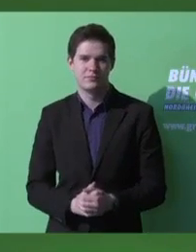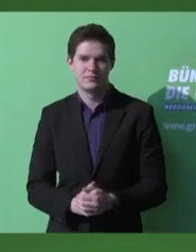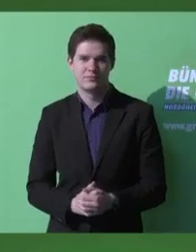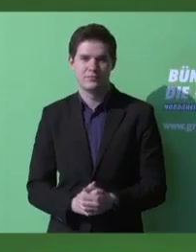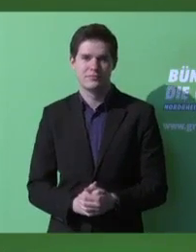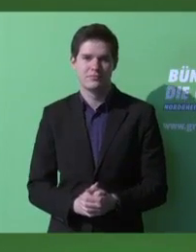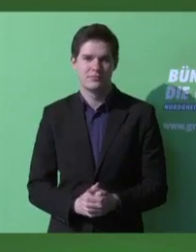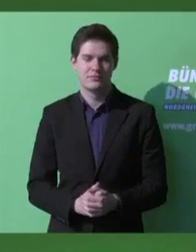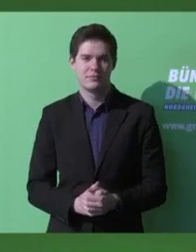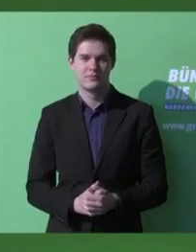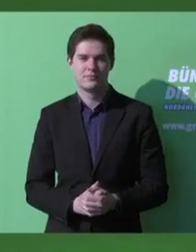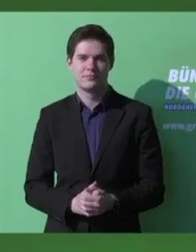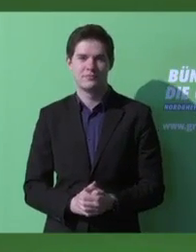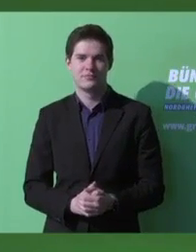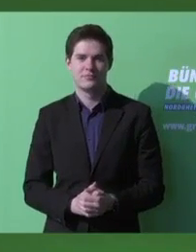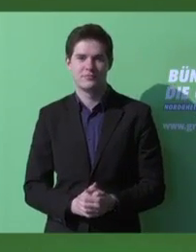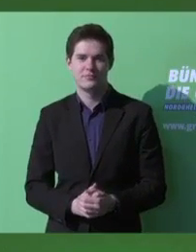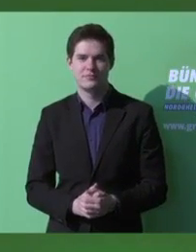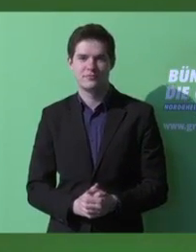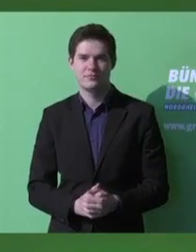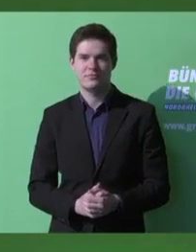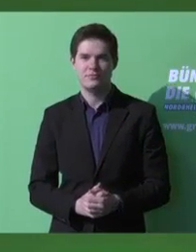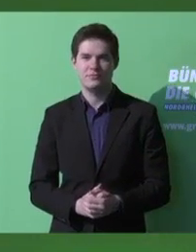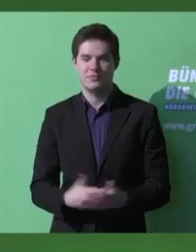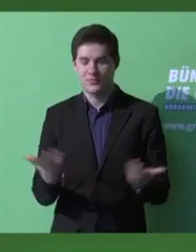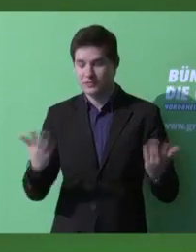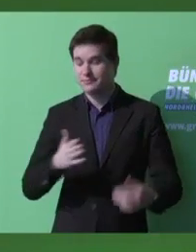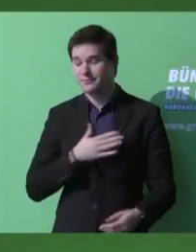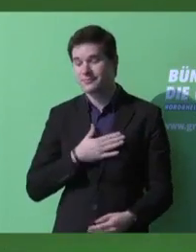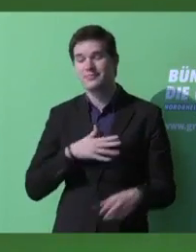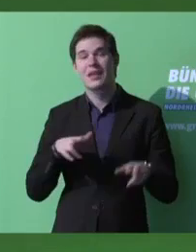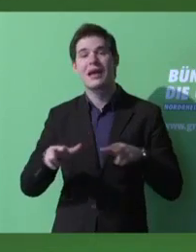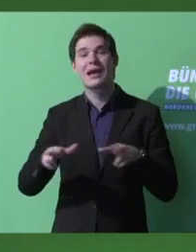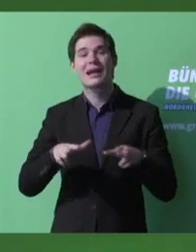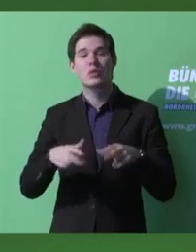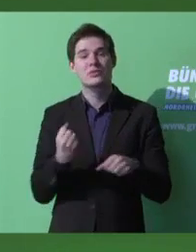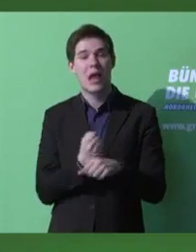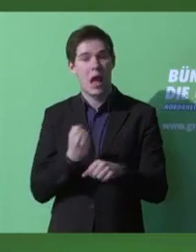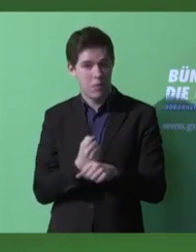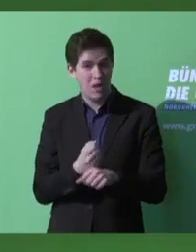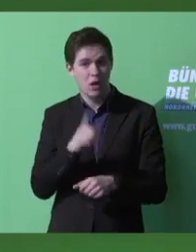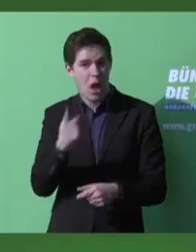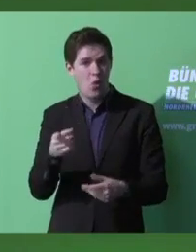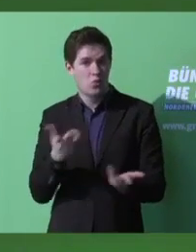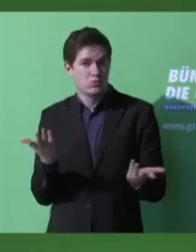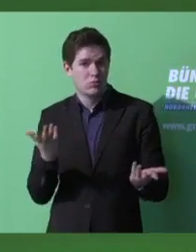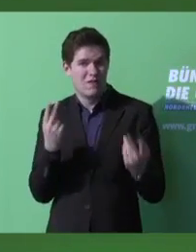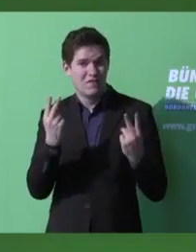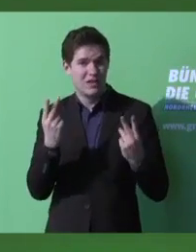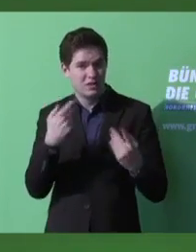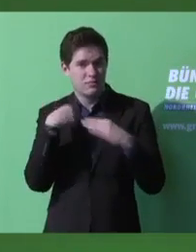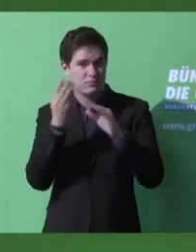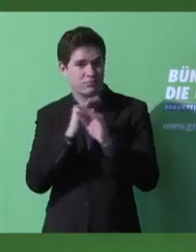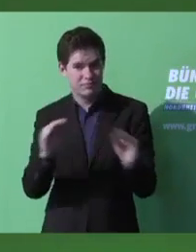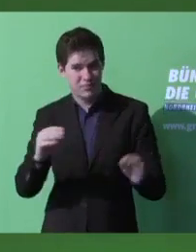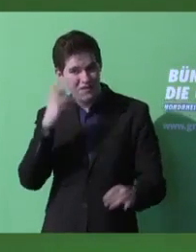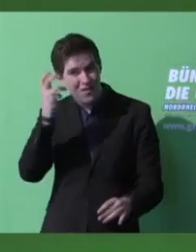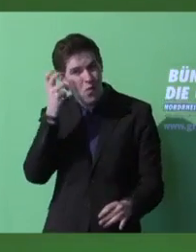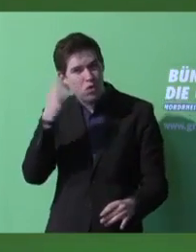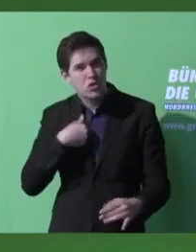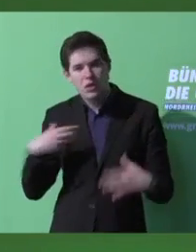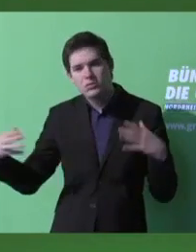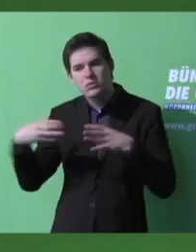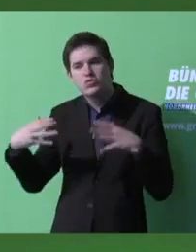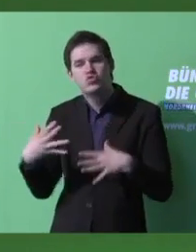Und unsere Regierungsarbeit, das will ich an dieser Stelle auch sagen, das gehört auch dazu, die wäre nicht möglich gewesen, wenn wir nicht so